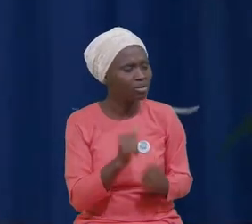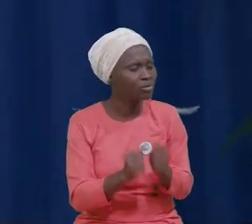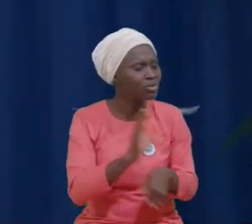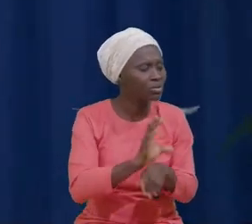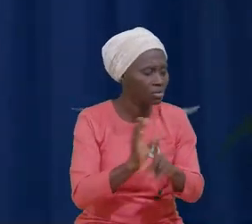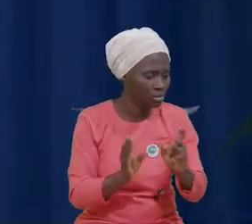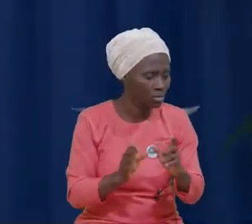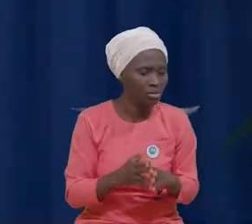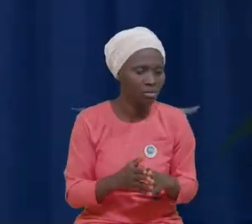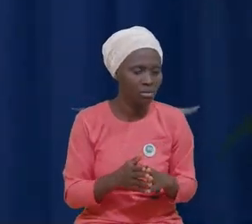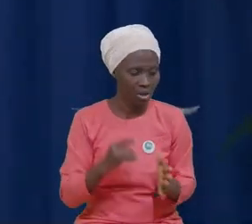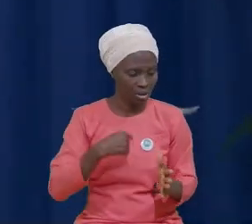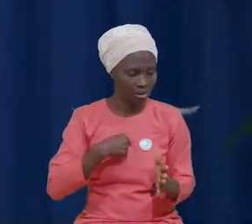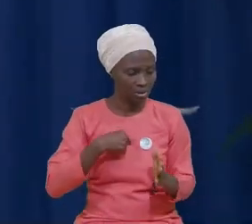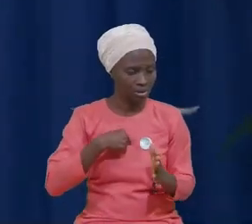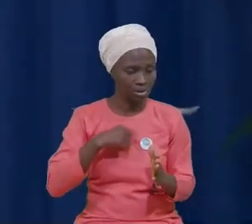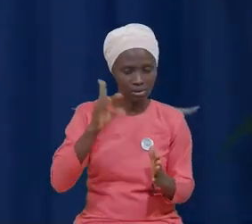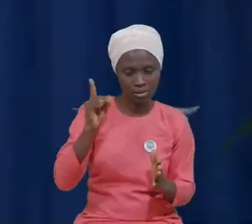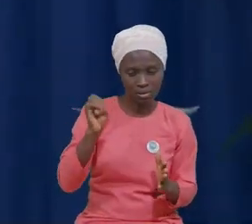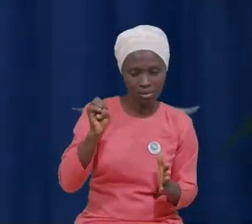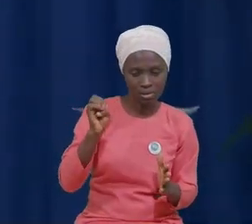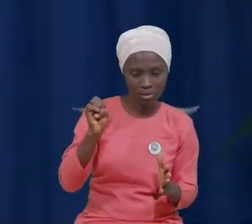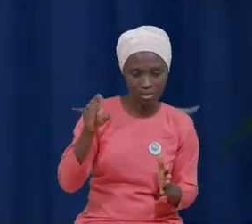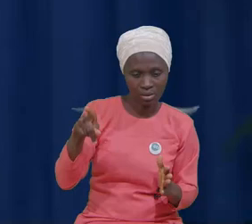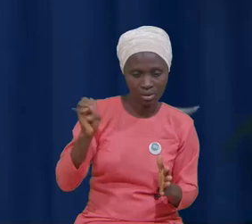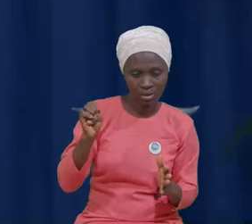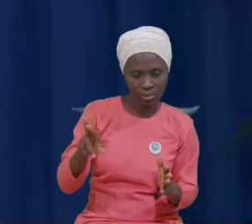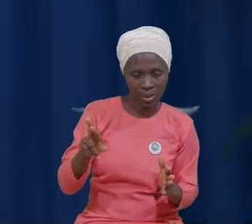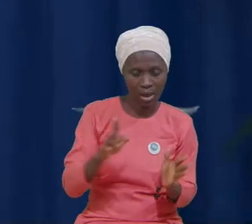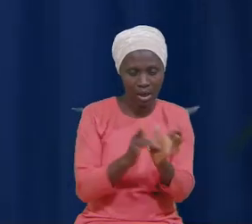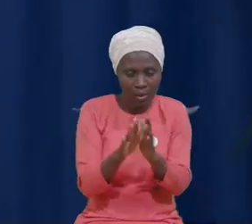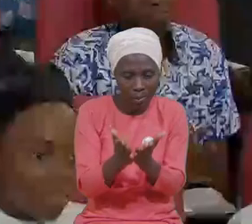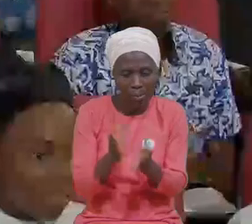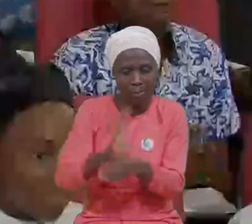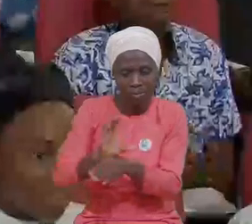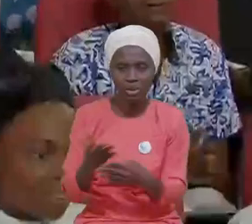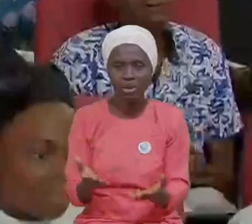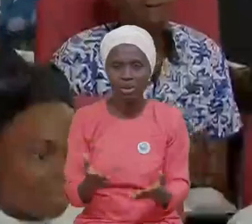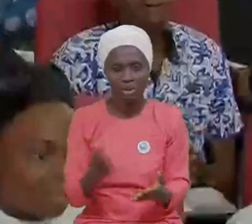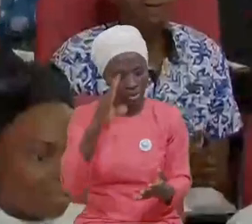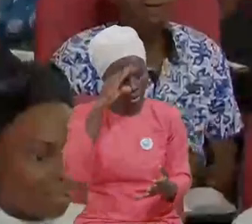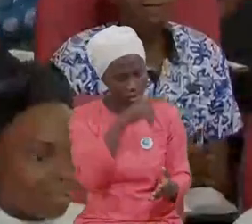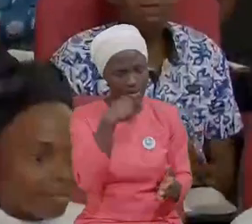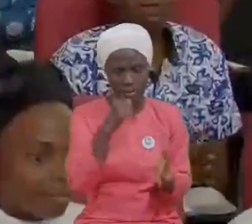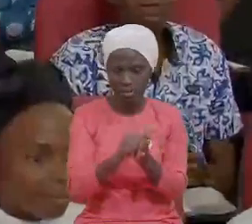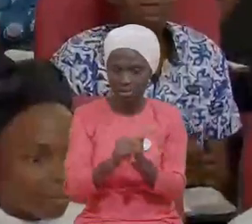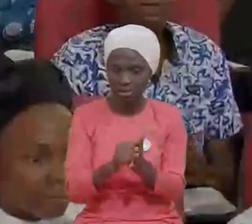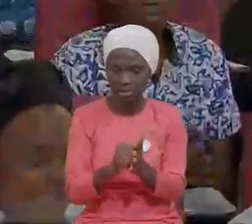quelle église? J'ai dit, église biblique de la vie profonde. Il a